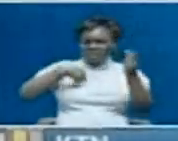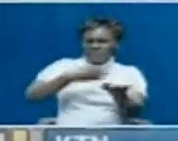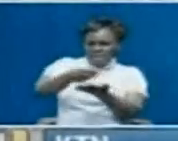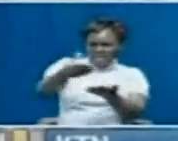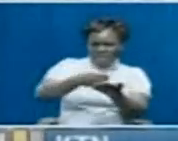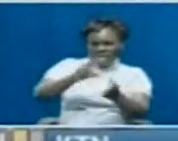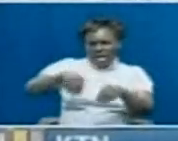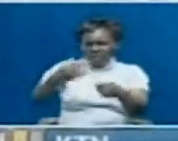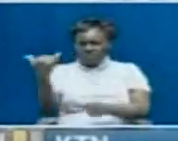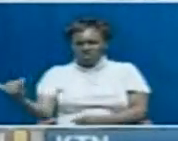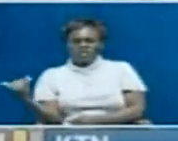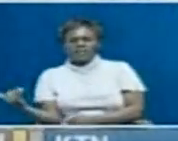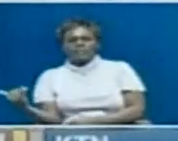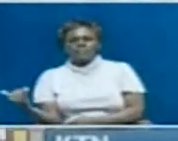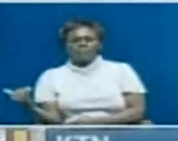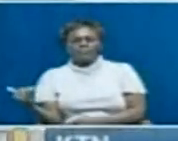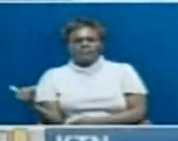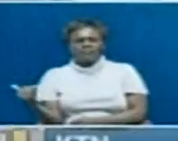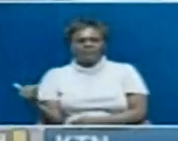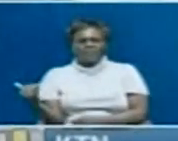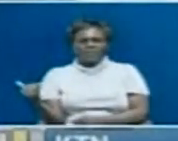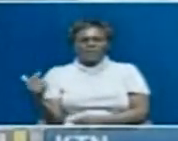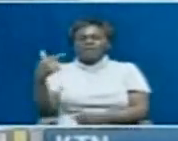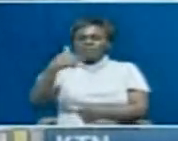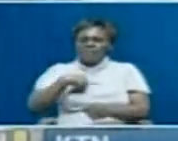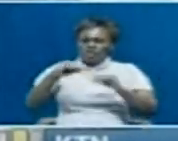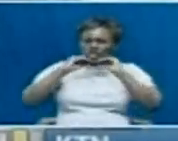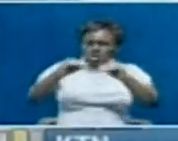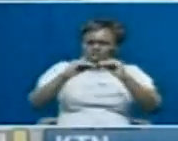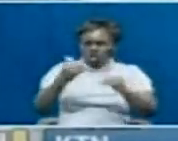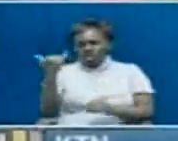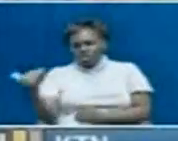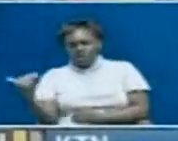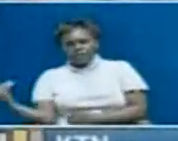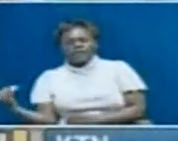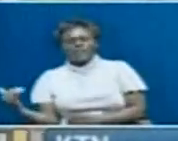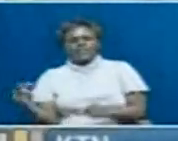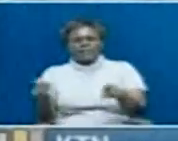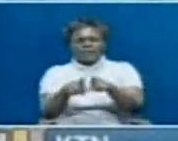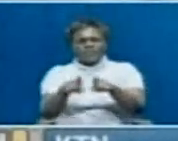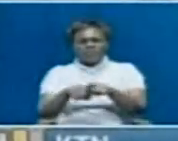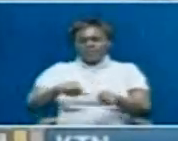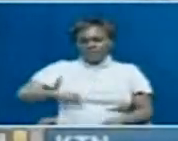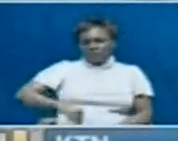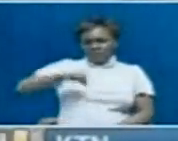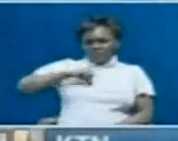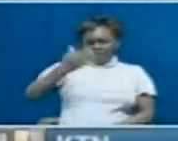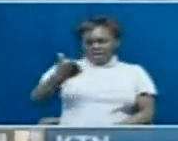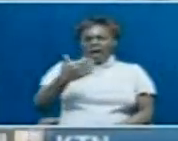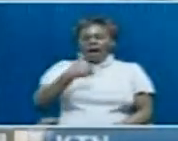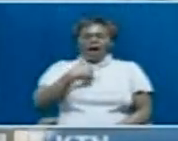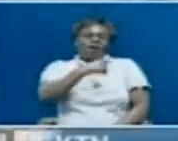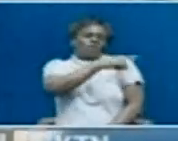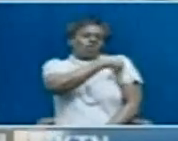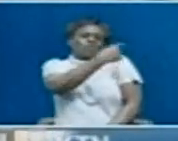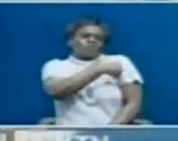napeleka mtoto siweze kwenda. Ndio mimi nasomesha hii wengine maskini ya Mungu. Survivors of the incident are nursing the bullet